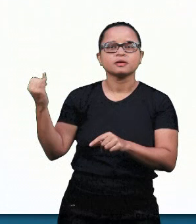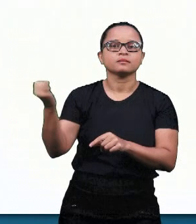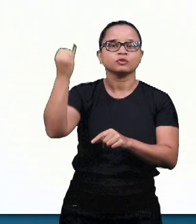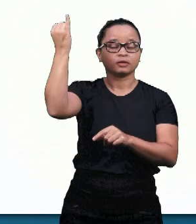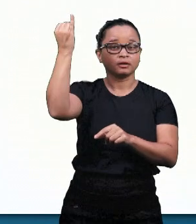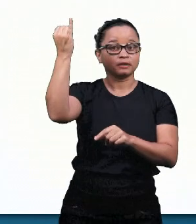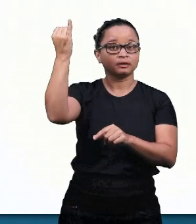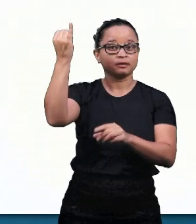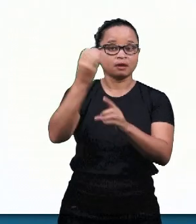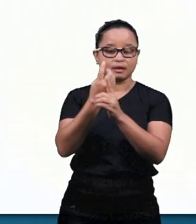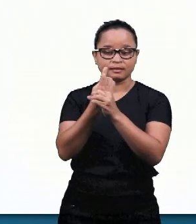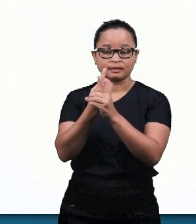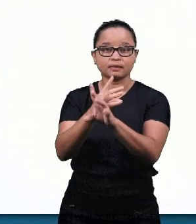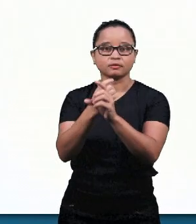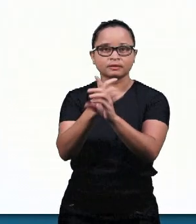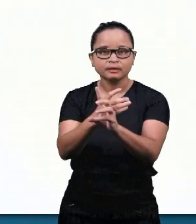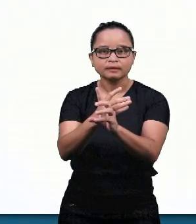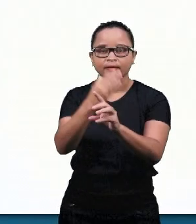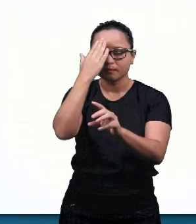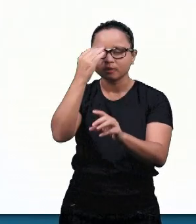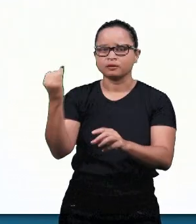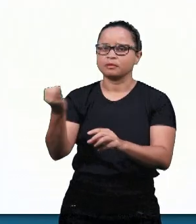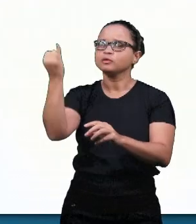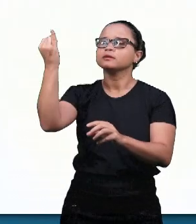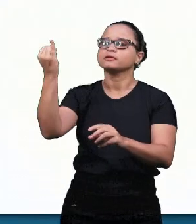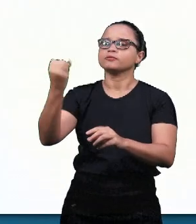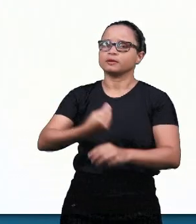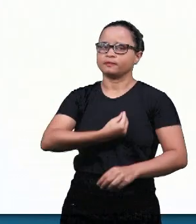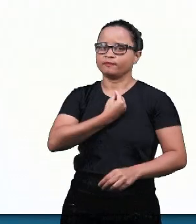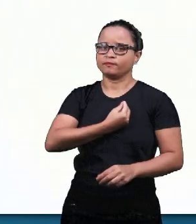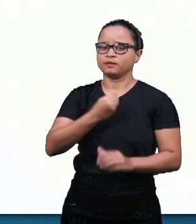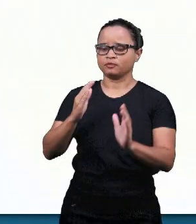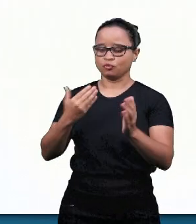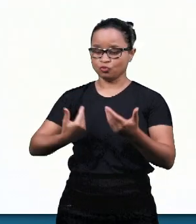de telles doctrines pour la vie de l'Église de nos jours,